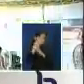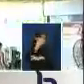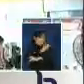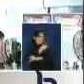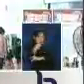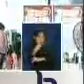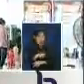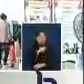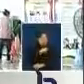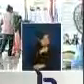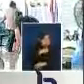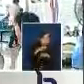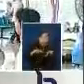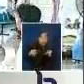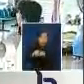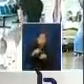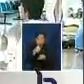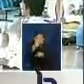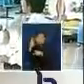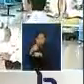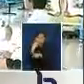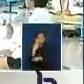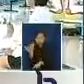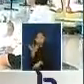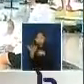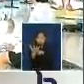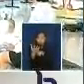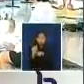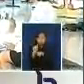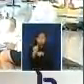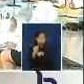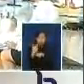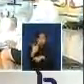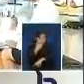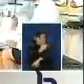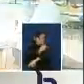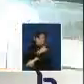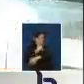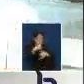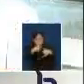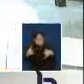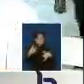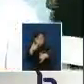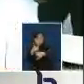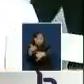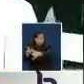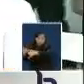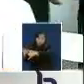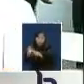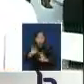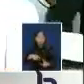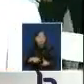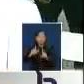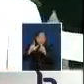ผู้สูงอายุเด็กนะแล้วก็คนที่น้ำหนักมากกลุ่มเสี่ยงในขนาดที่ฉีดไปล้านคนละปีที่แล้วเนี่ยมี 2.5